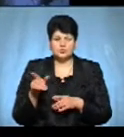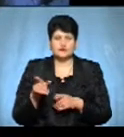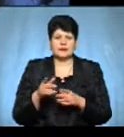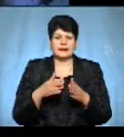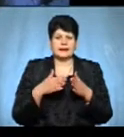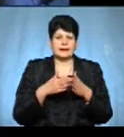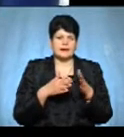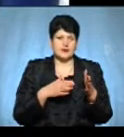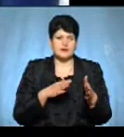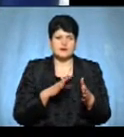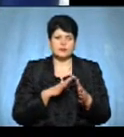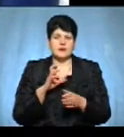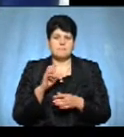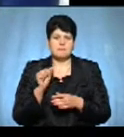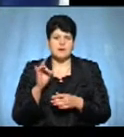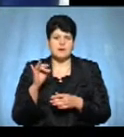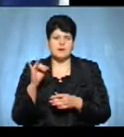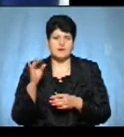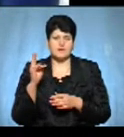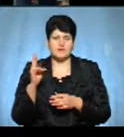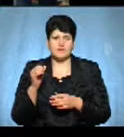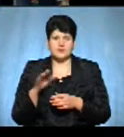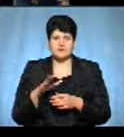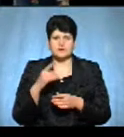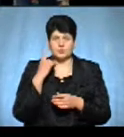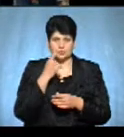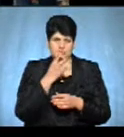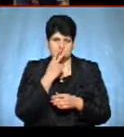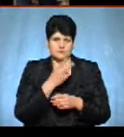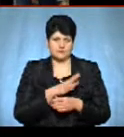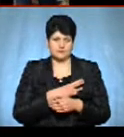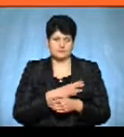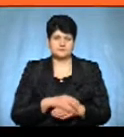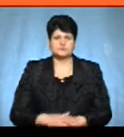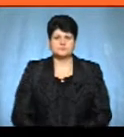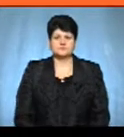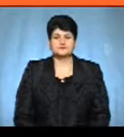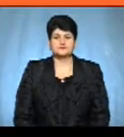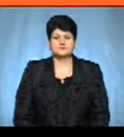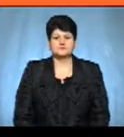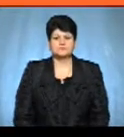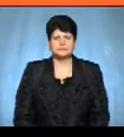винесена крайня була барикада. Тобто це на моїх очах відбувалося.